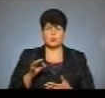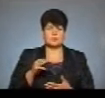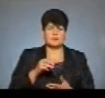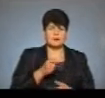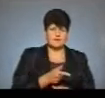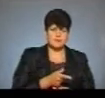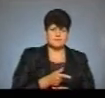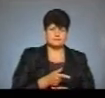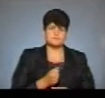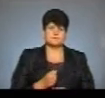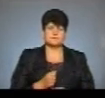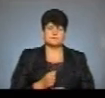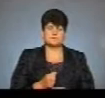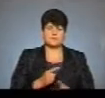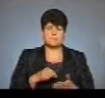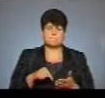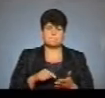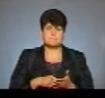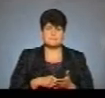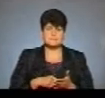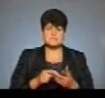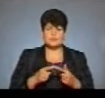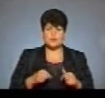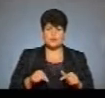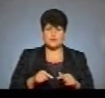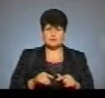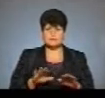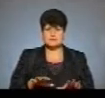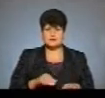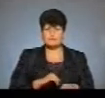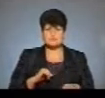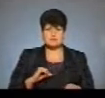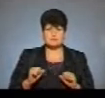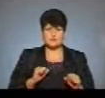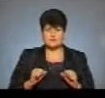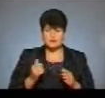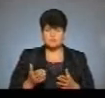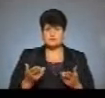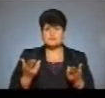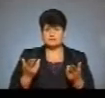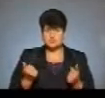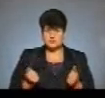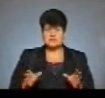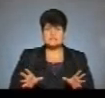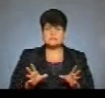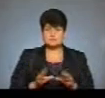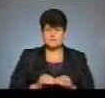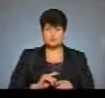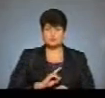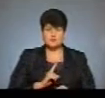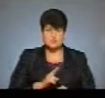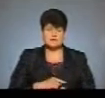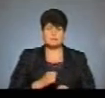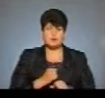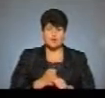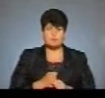і міські органи місцевого самоврядування. І, звичайно, спільними зусиллями ми робимо